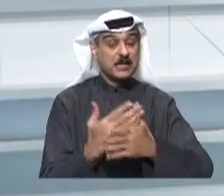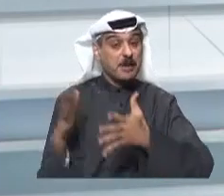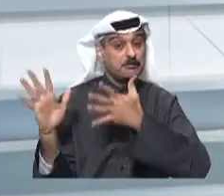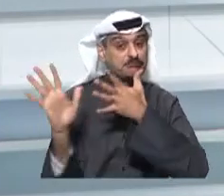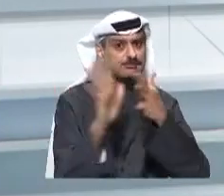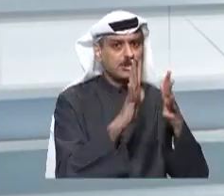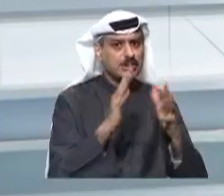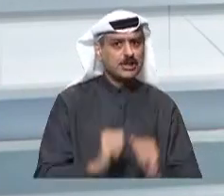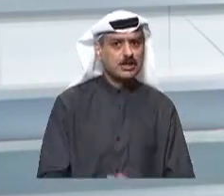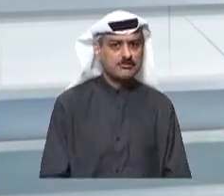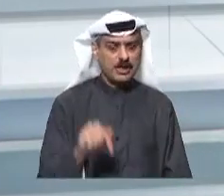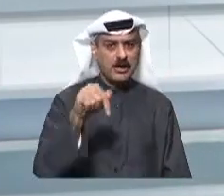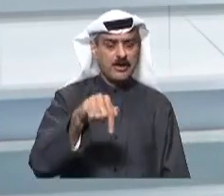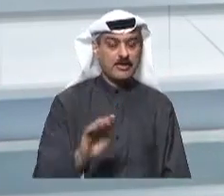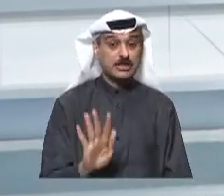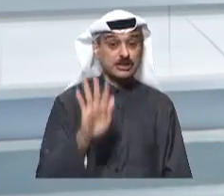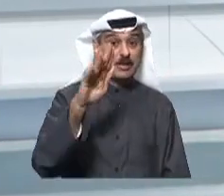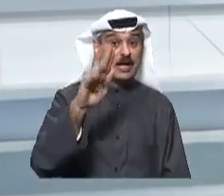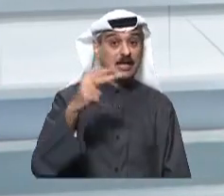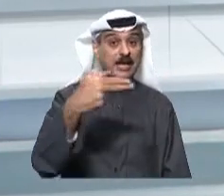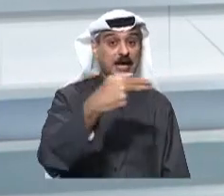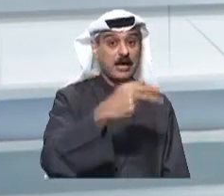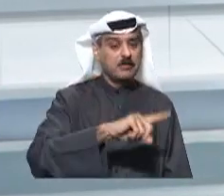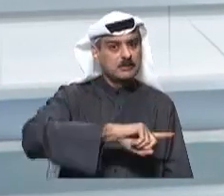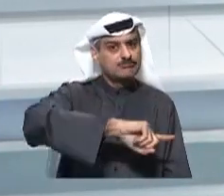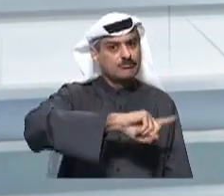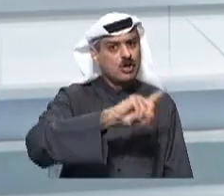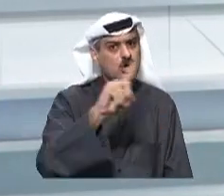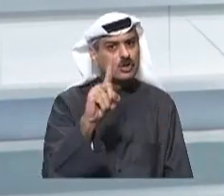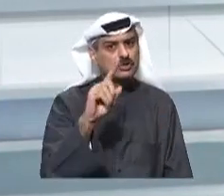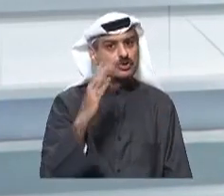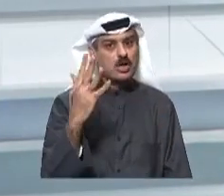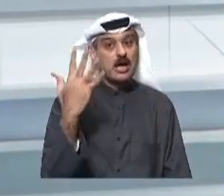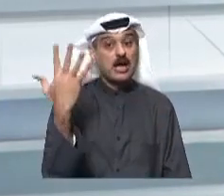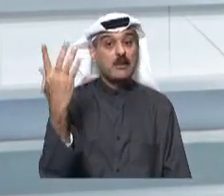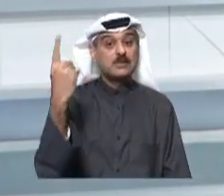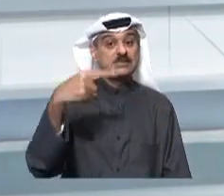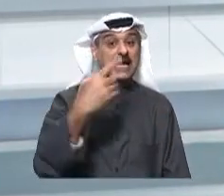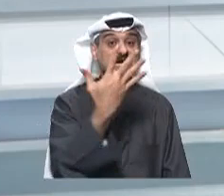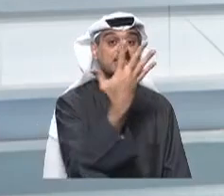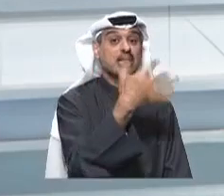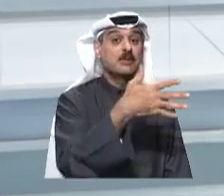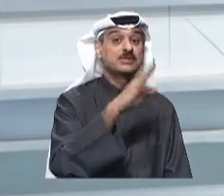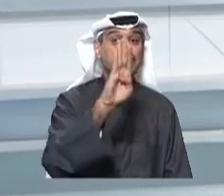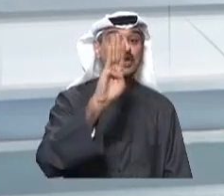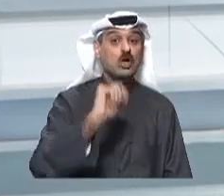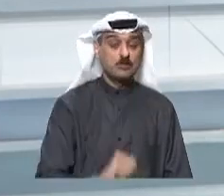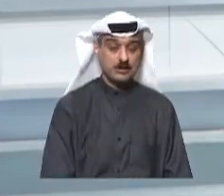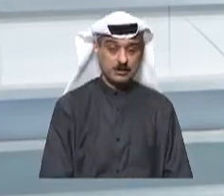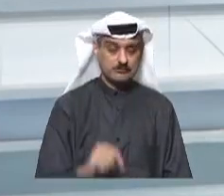الغربي المتوقع واللي قد تصل سرعة هبات الهواء ما بين 15 إلى 50 كيلومتر